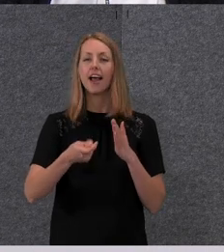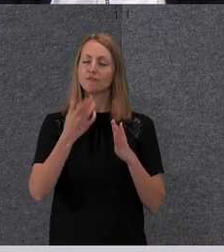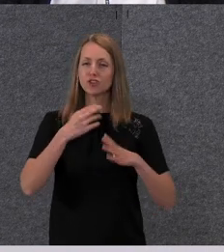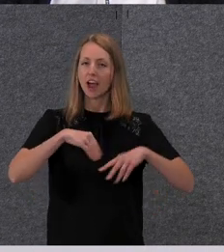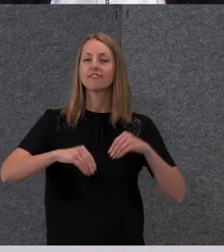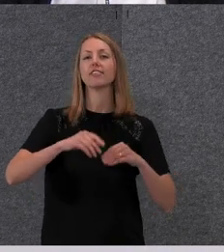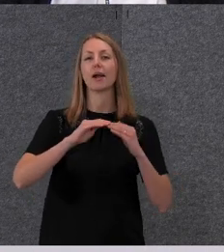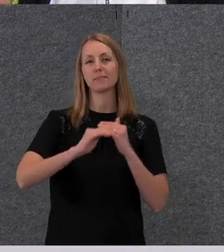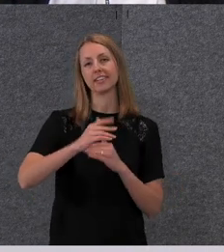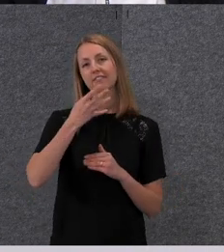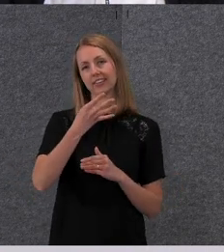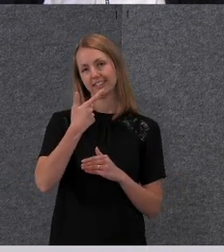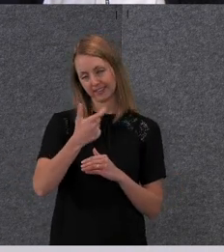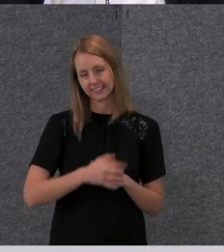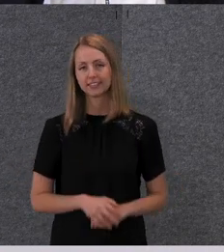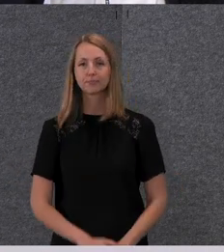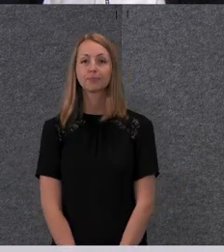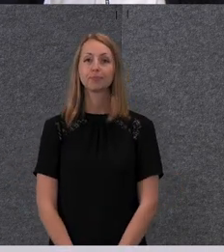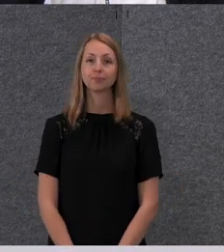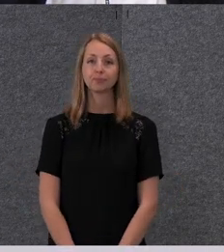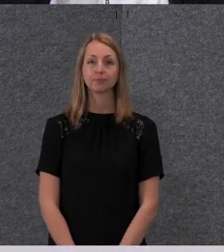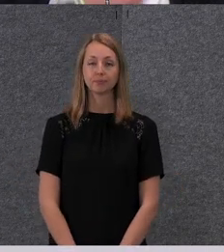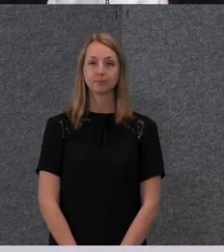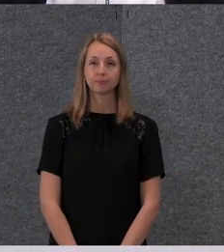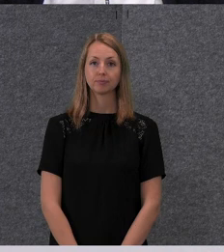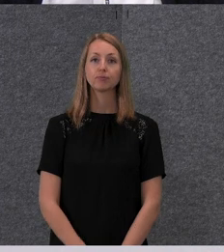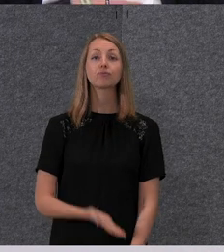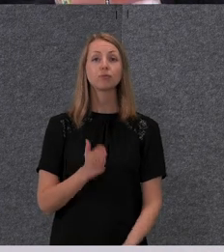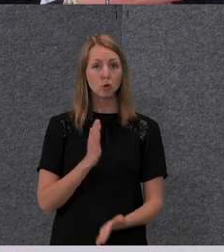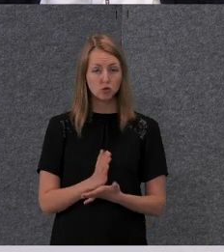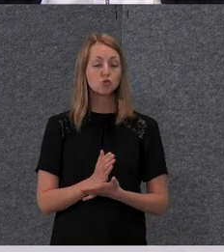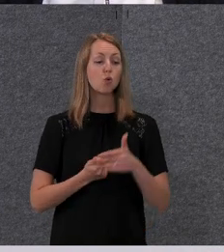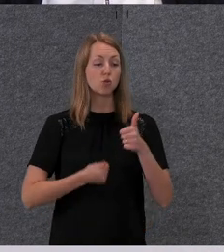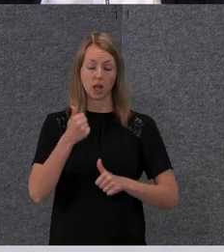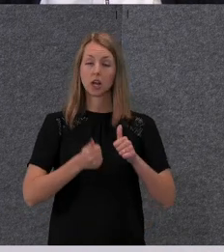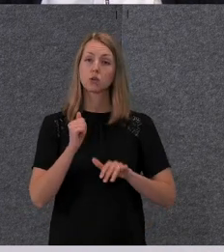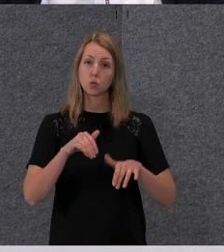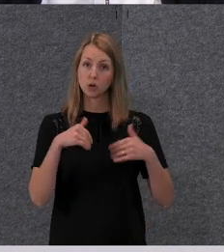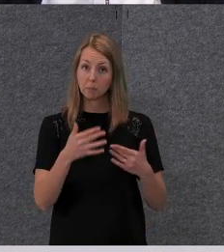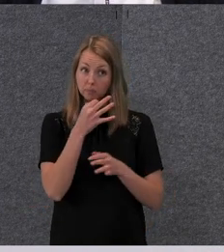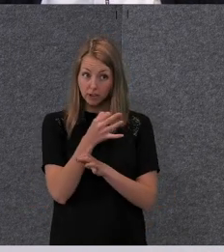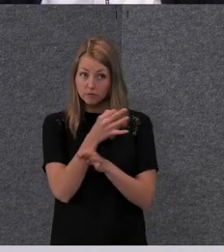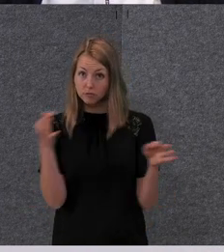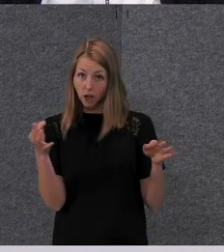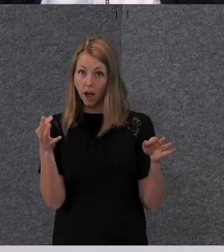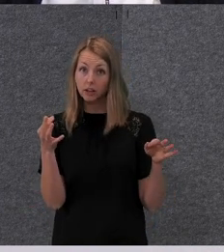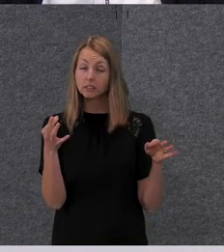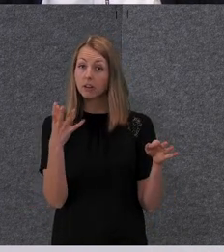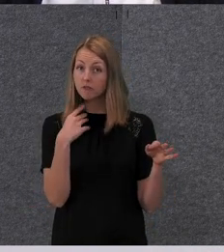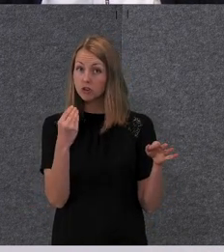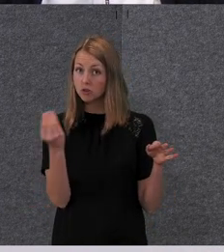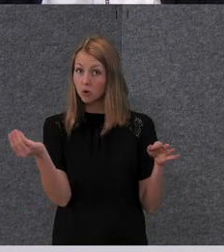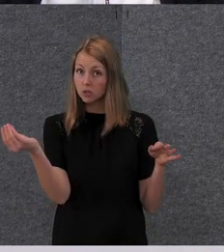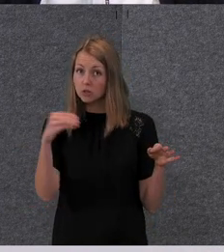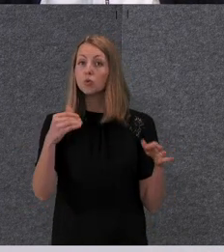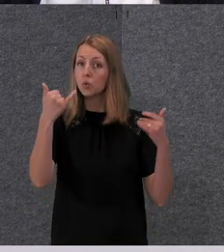Listenplatz 24. Hier liegen uns auch bereits Kandidaturen vor. Hier direkt die Frage an euch. Wenn ihr euch einwerfen wollt, dann